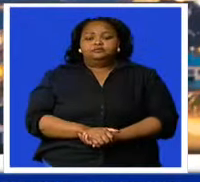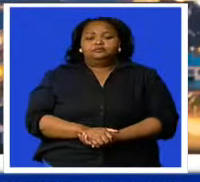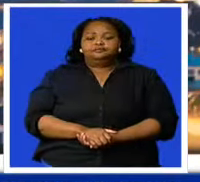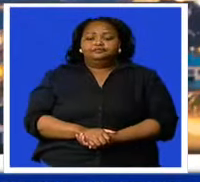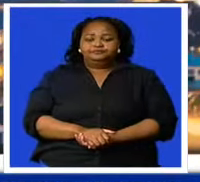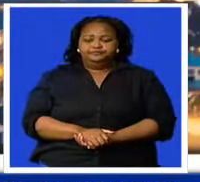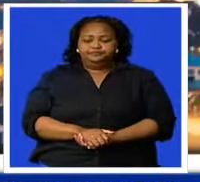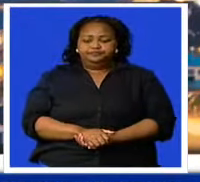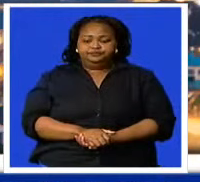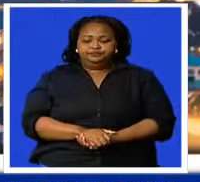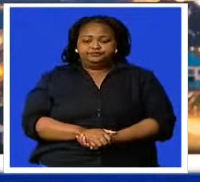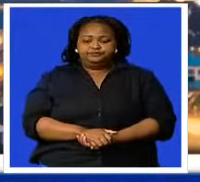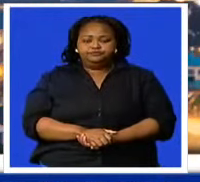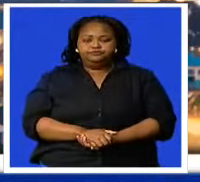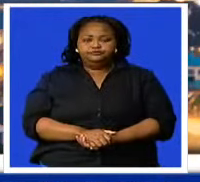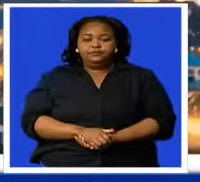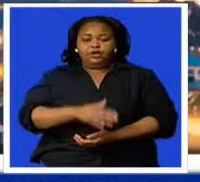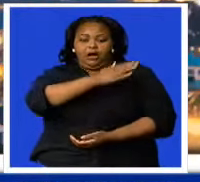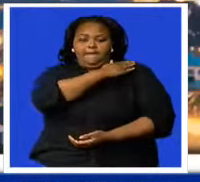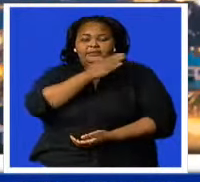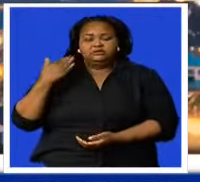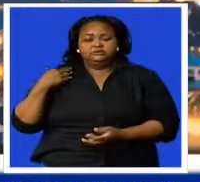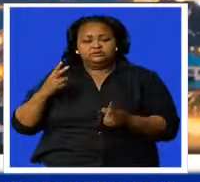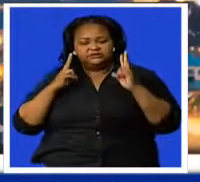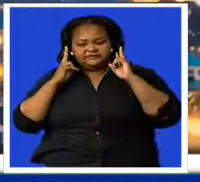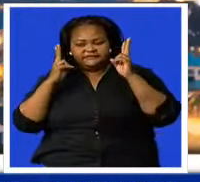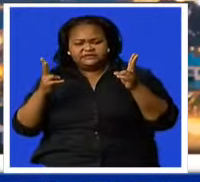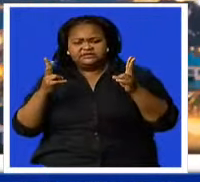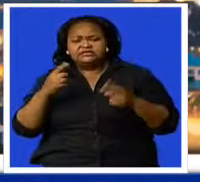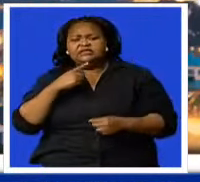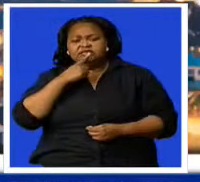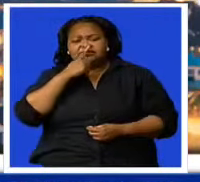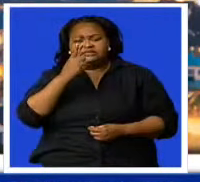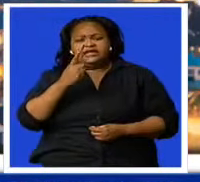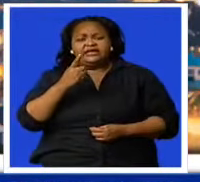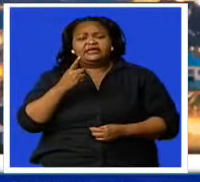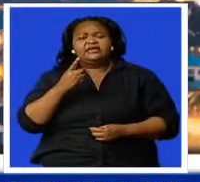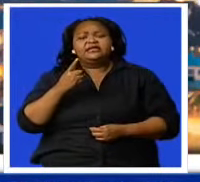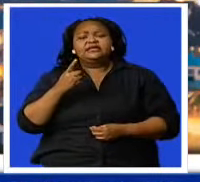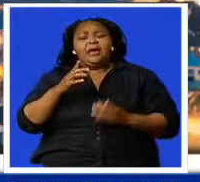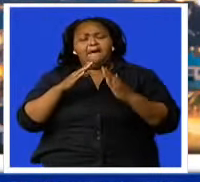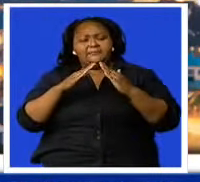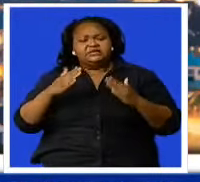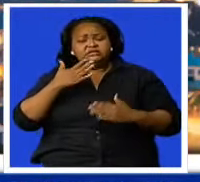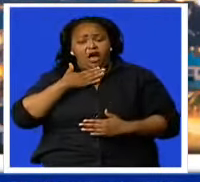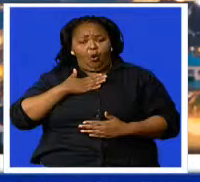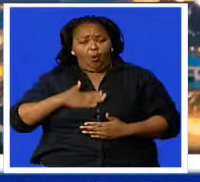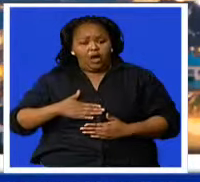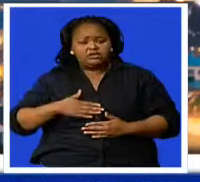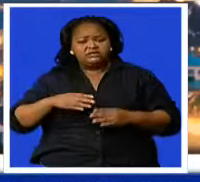Induna yetemvelo Moses Vilakati itsi kusifiso selitiko kutsindzaba emaplastiki